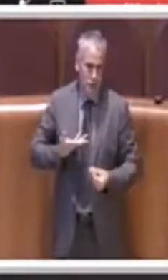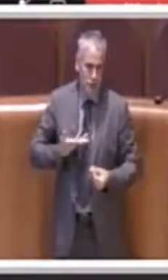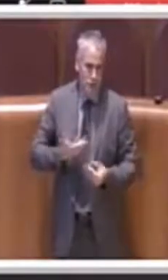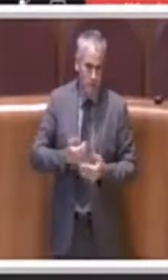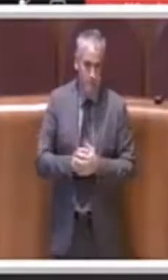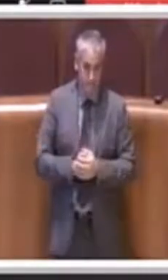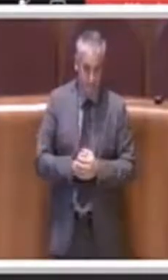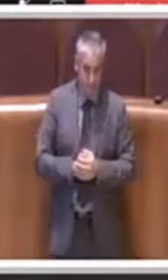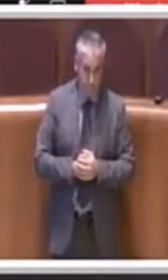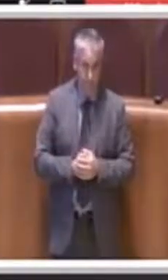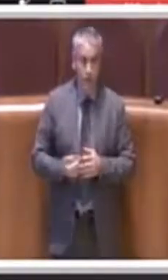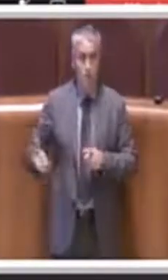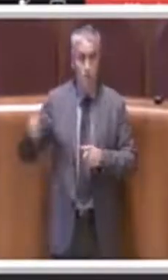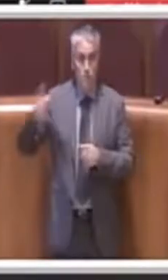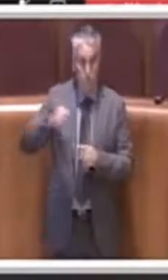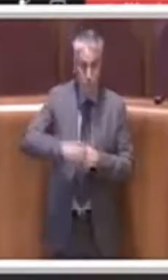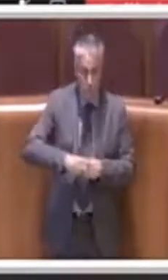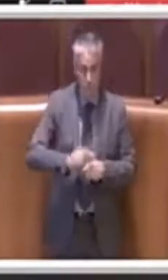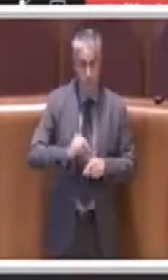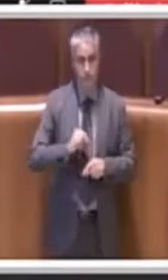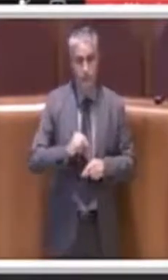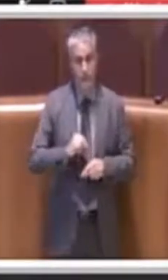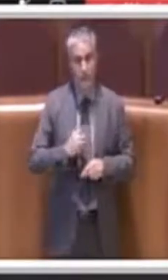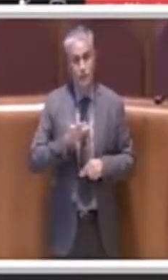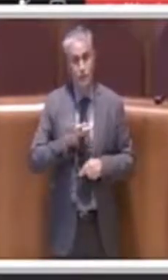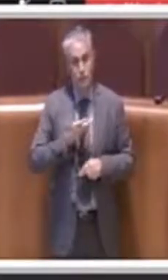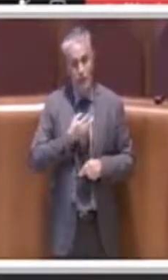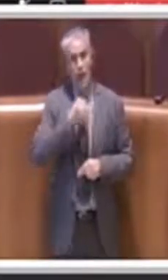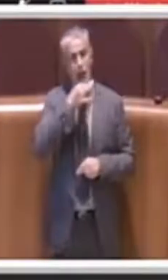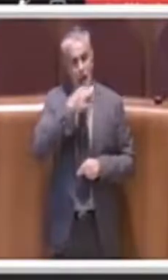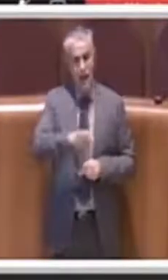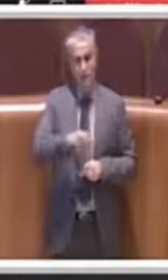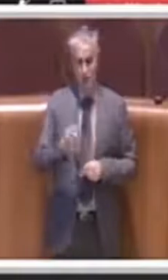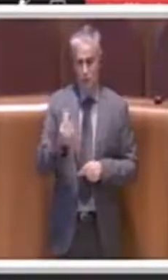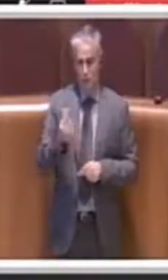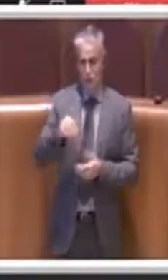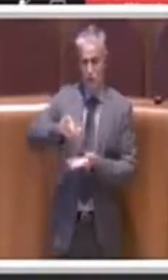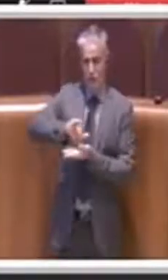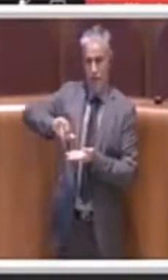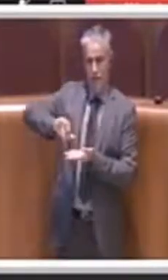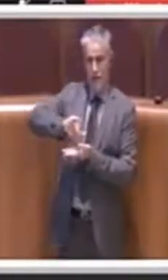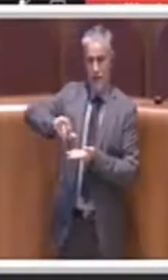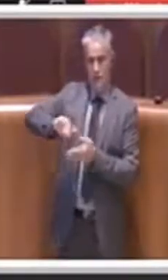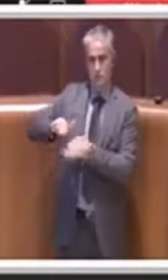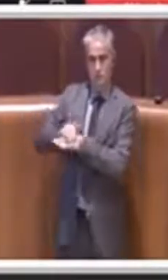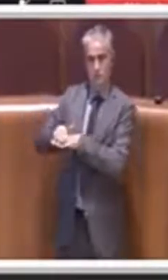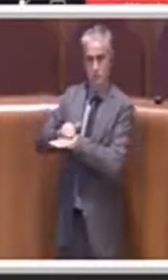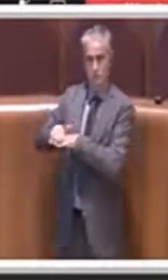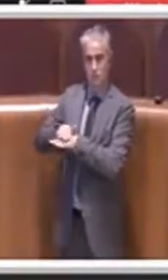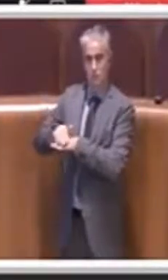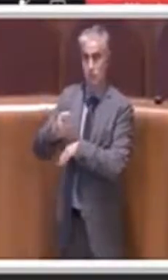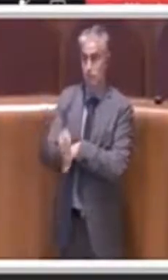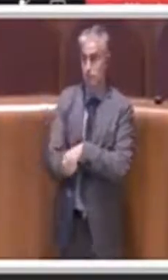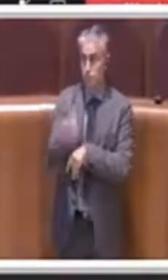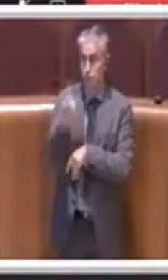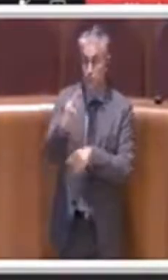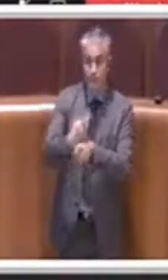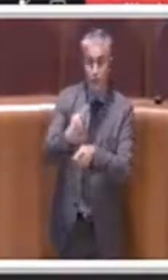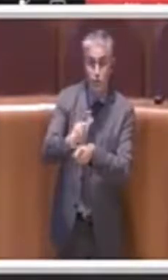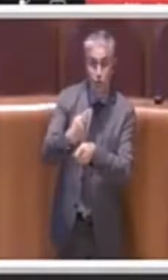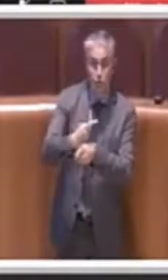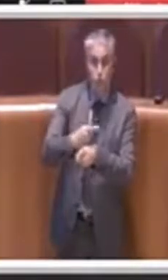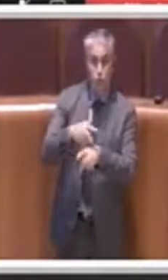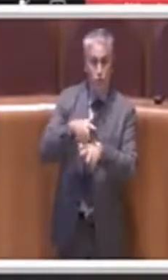dire, capacità anche di avere un avanzo che poi può essere messo a disposizione dei municipi, e che effettivamente così è